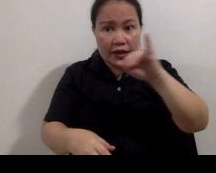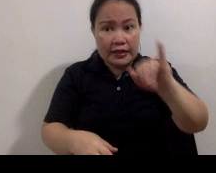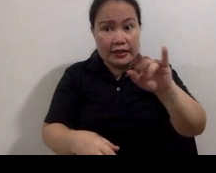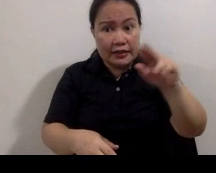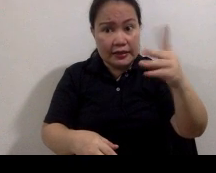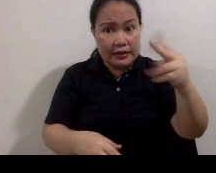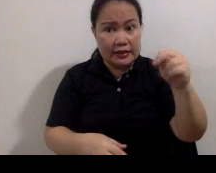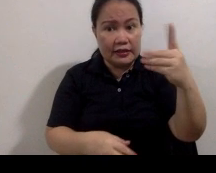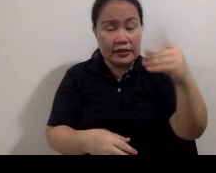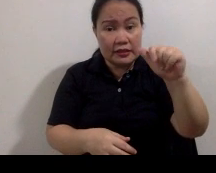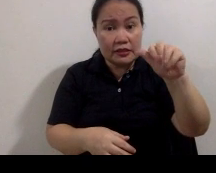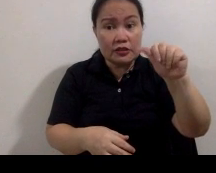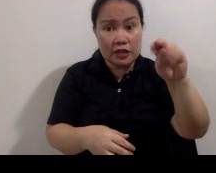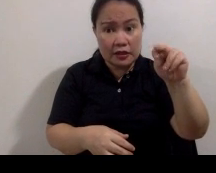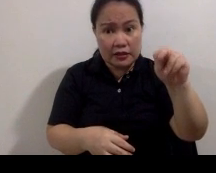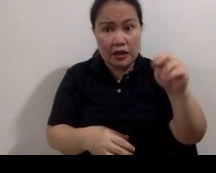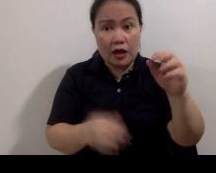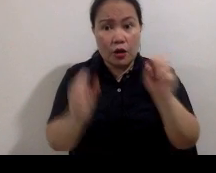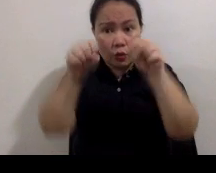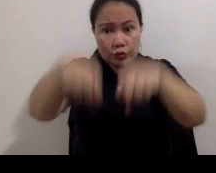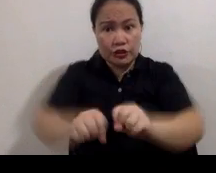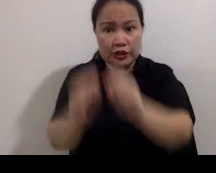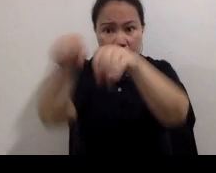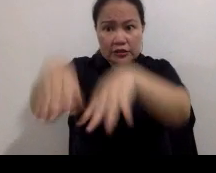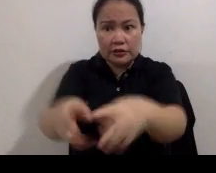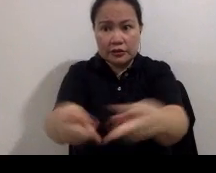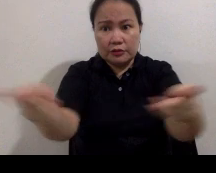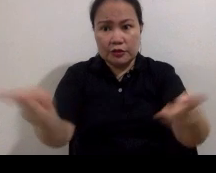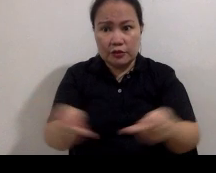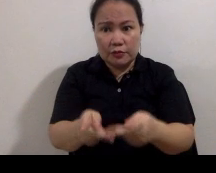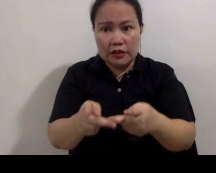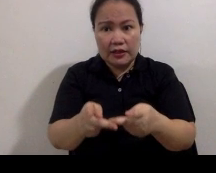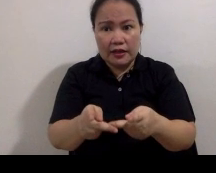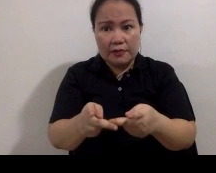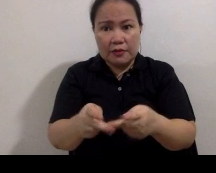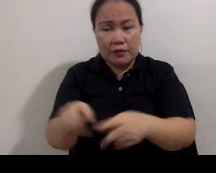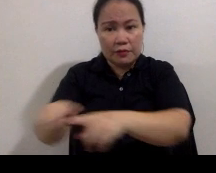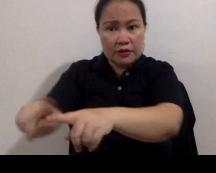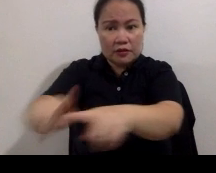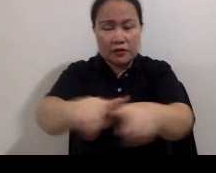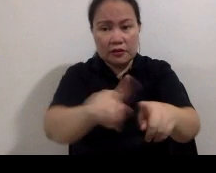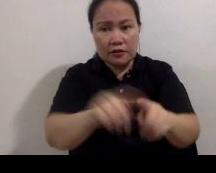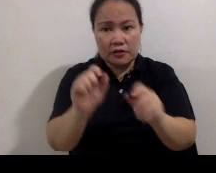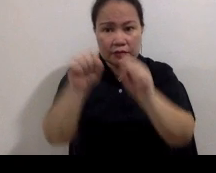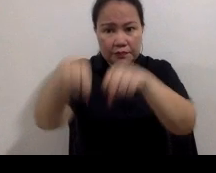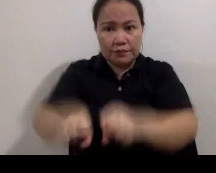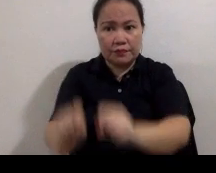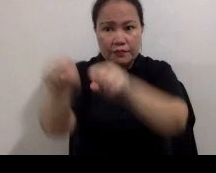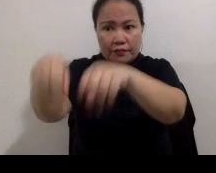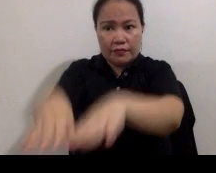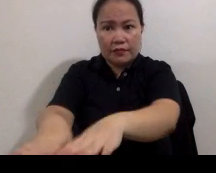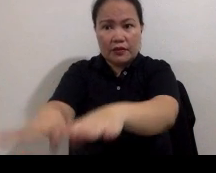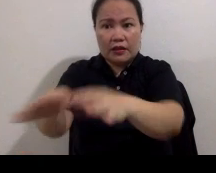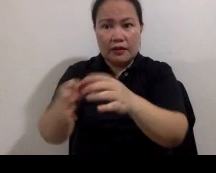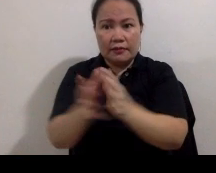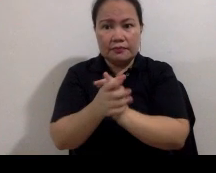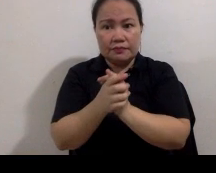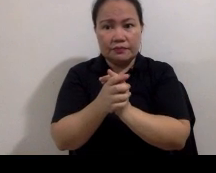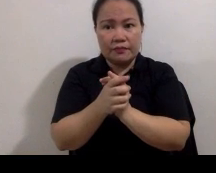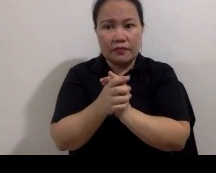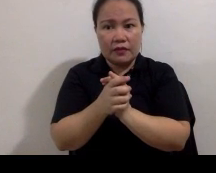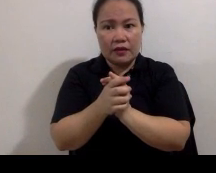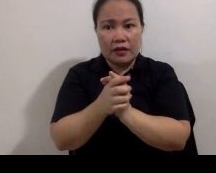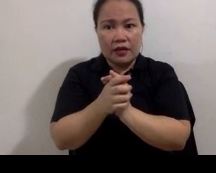yamang dagat sa ibang bahagi ng rehiyon tulad ng Afghanistan at Bangladesh ay paghahayupan naman.